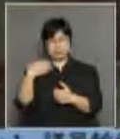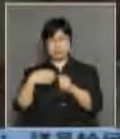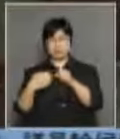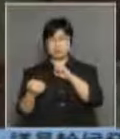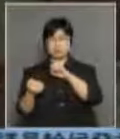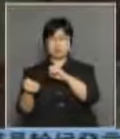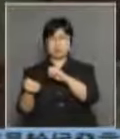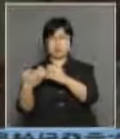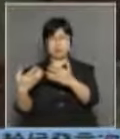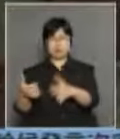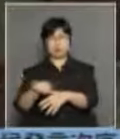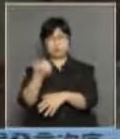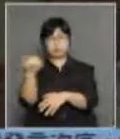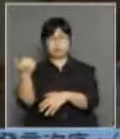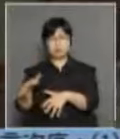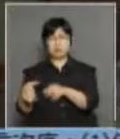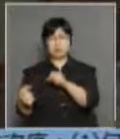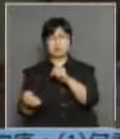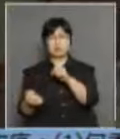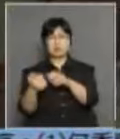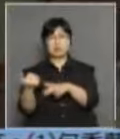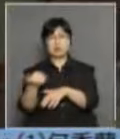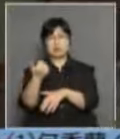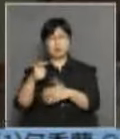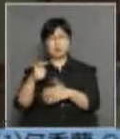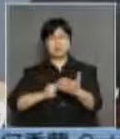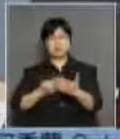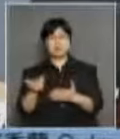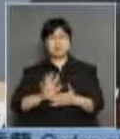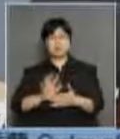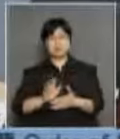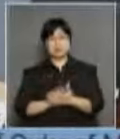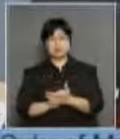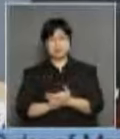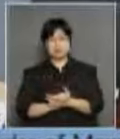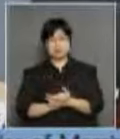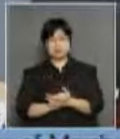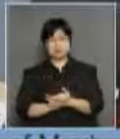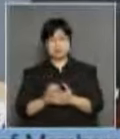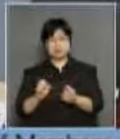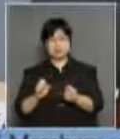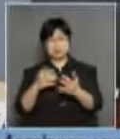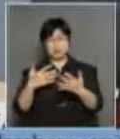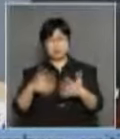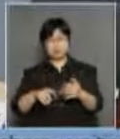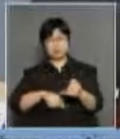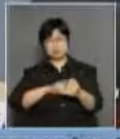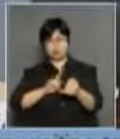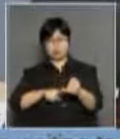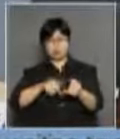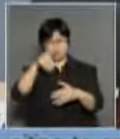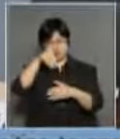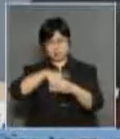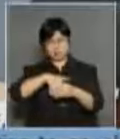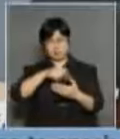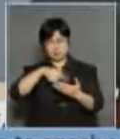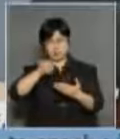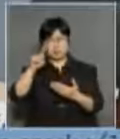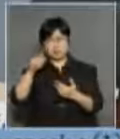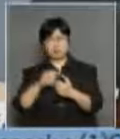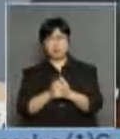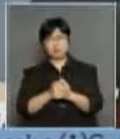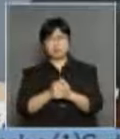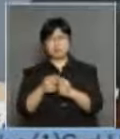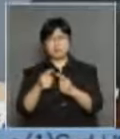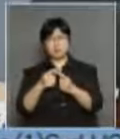嘛。咁傾好咗係咩咧？就係話唔會改革。嗱，傾好咗個結果，第日投票通過嘅，民